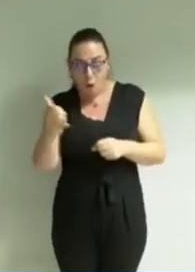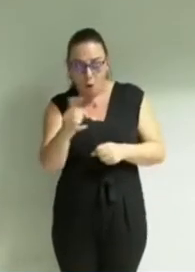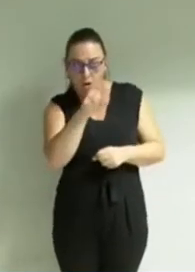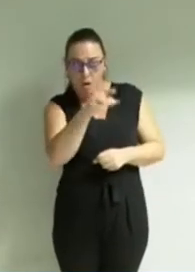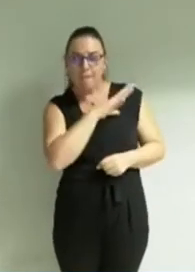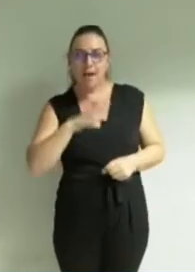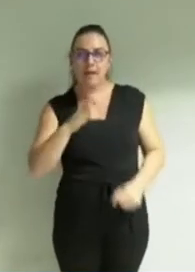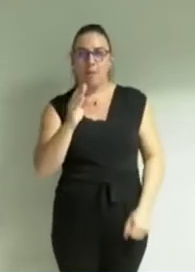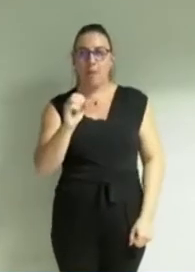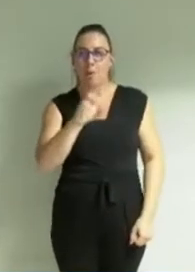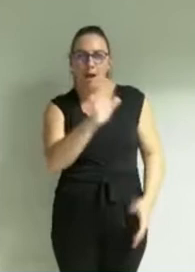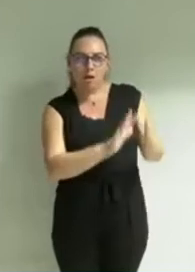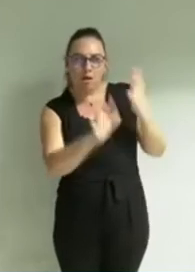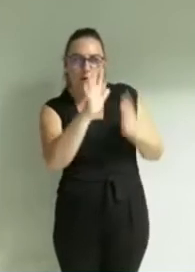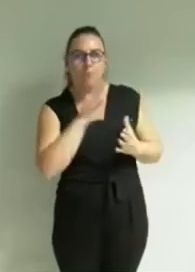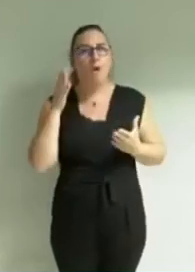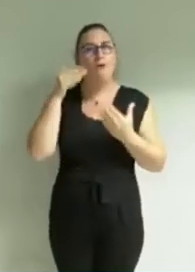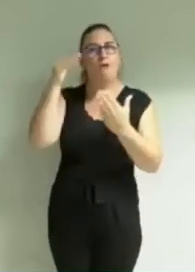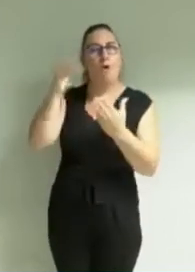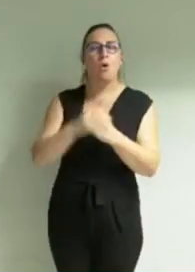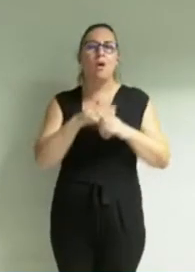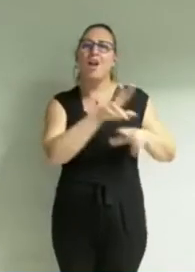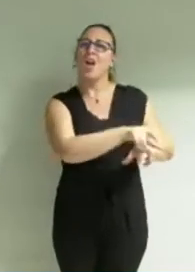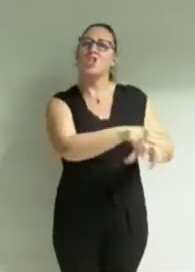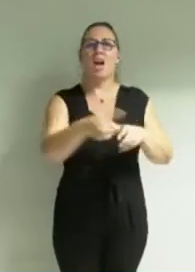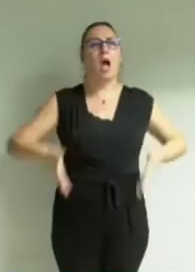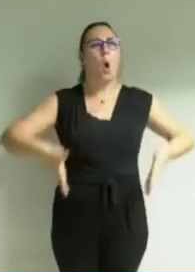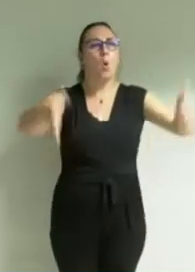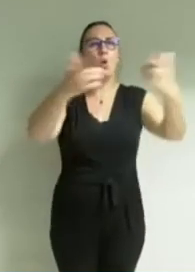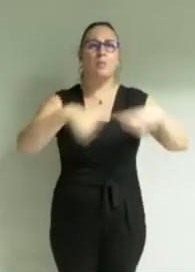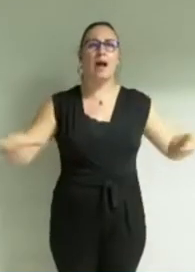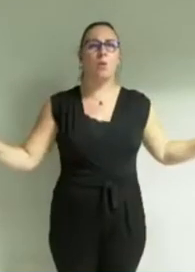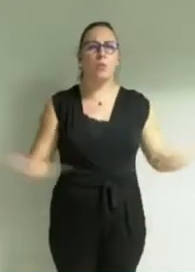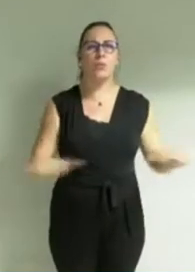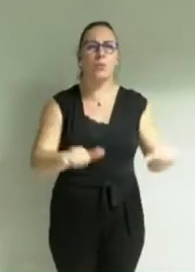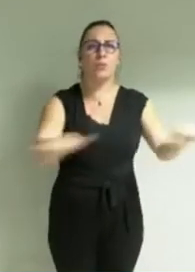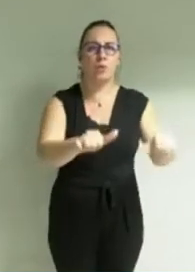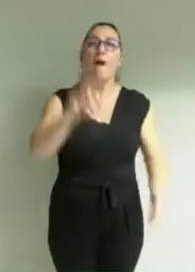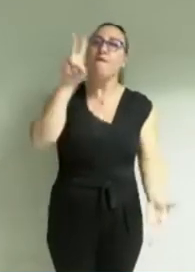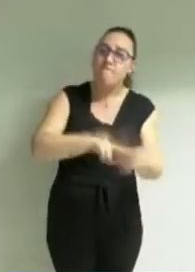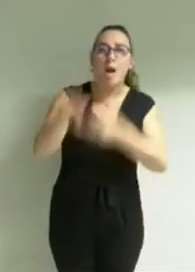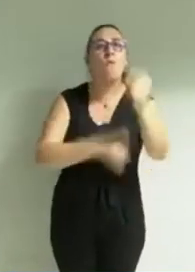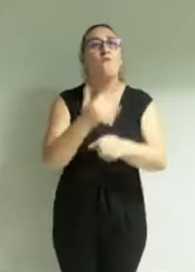Boer indique, dans notre vœu, que tous les jardins du cours de la Libération vont disparaître? C'est vrai ou c'est faux?